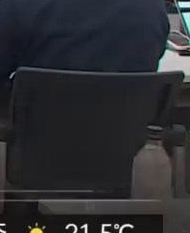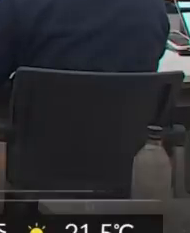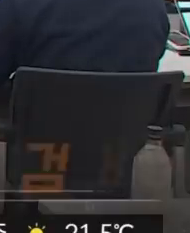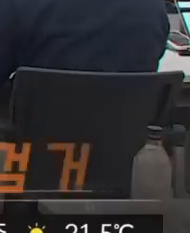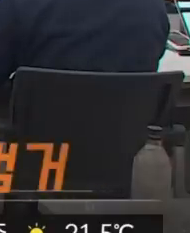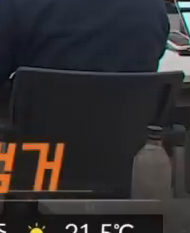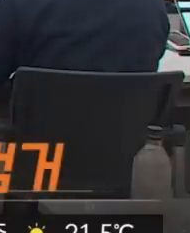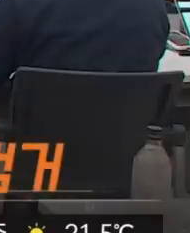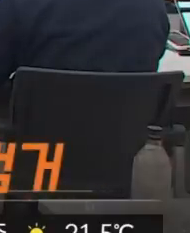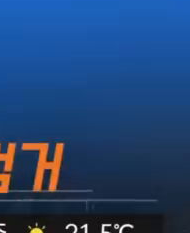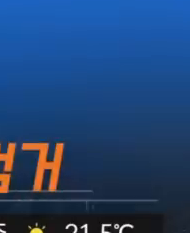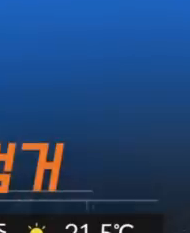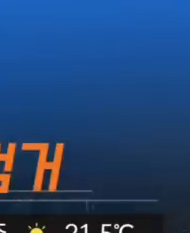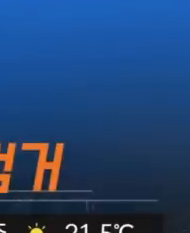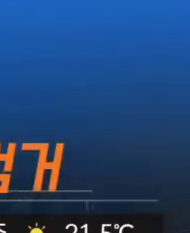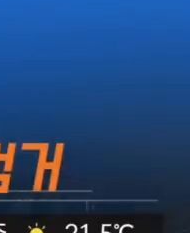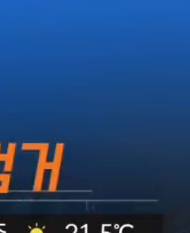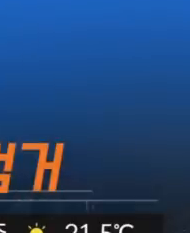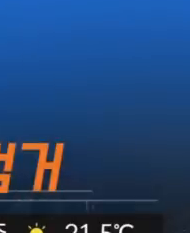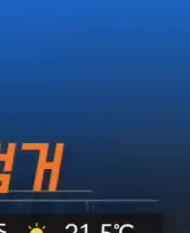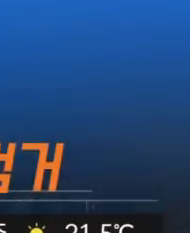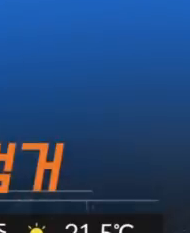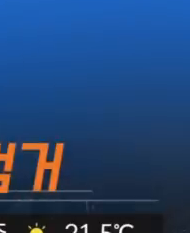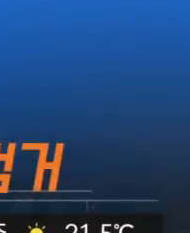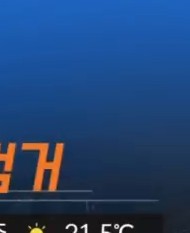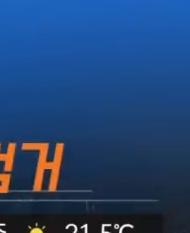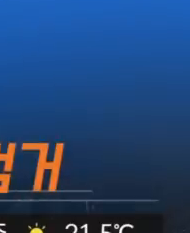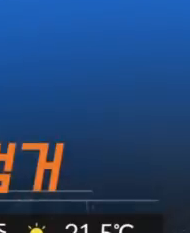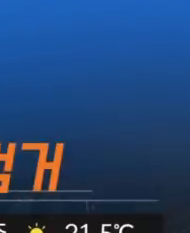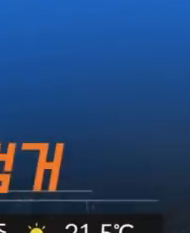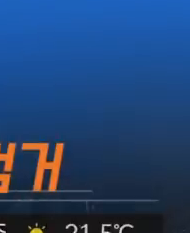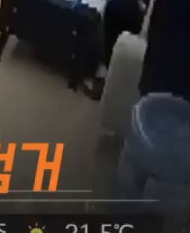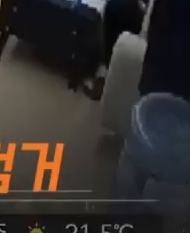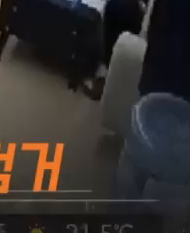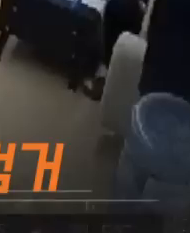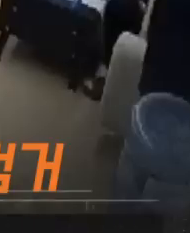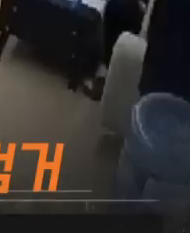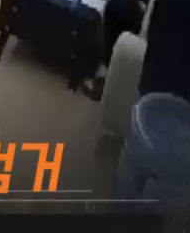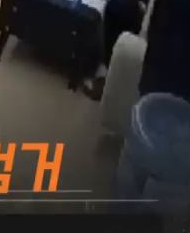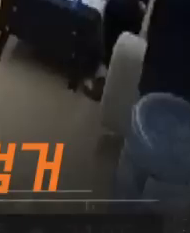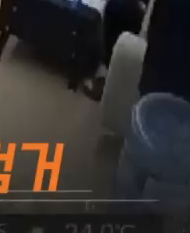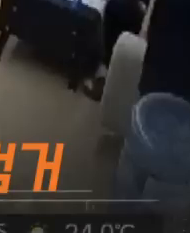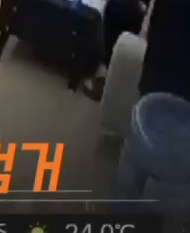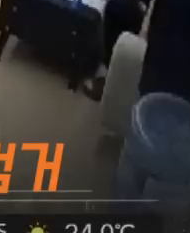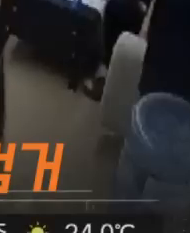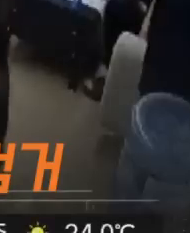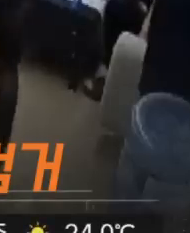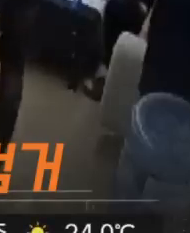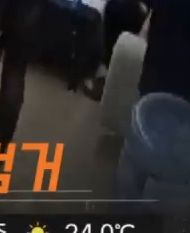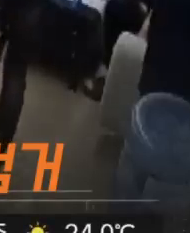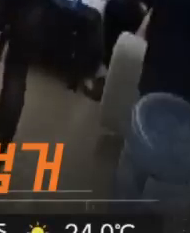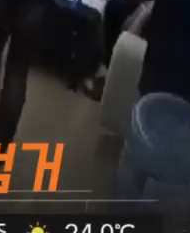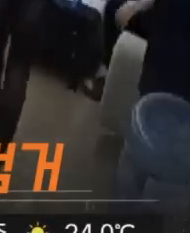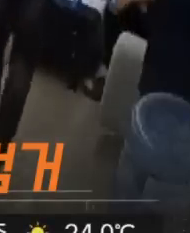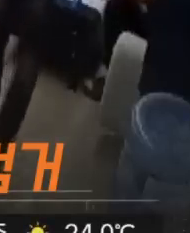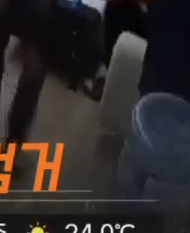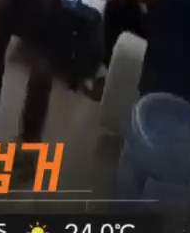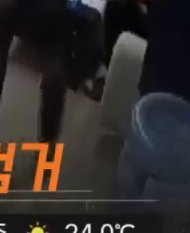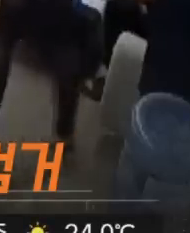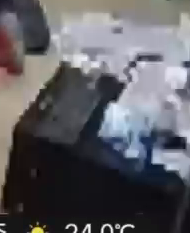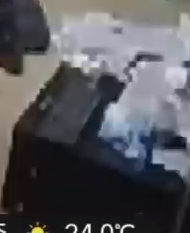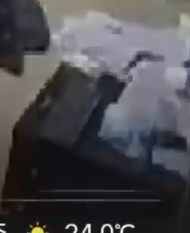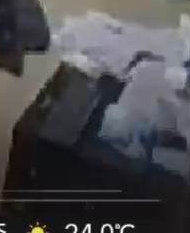코인 트레이딩을 명목으로 피해자로부터 146억 원을 갈취하고 감금과 폭행까지 한 일당이